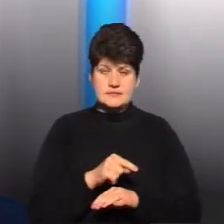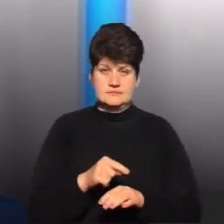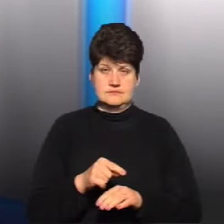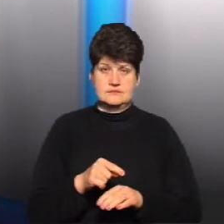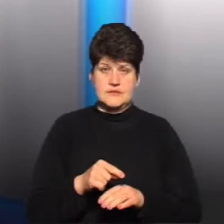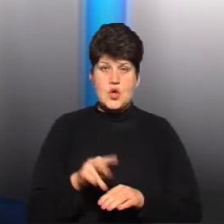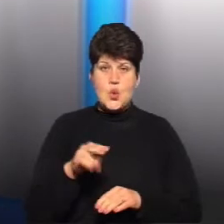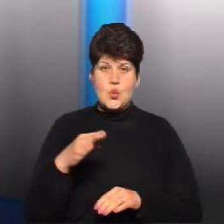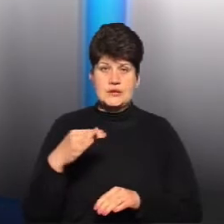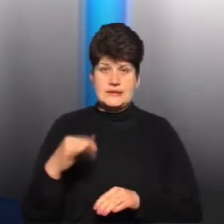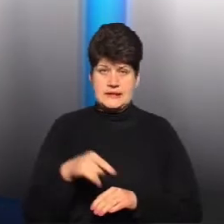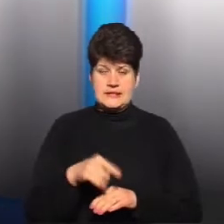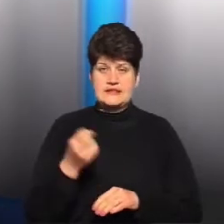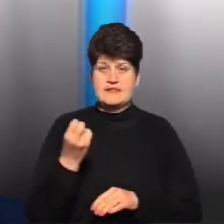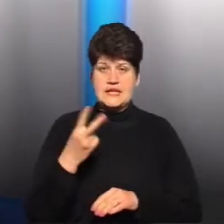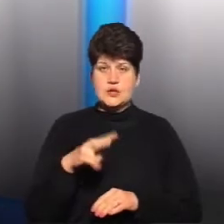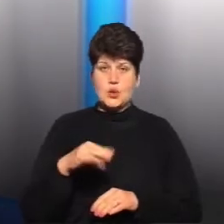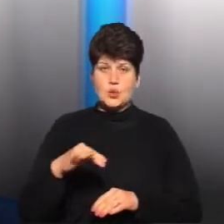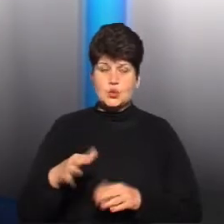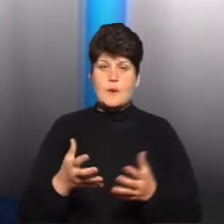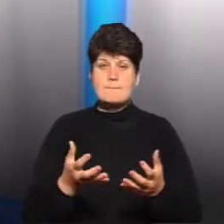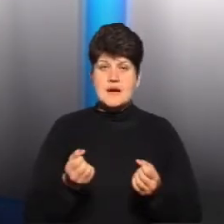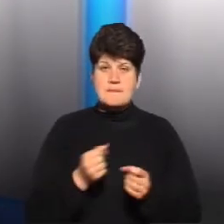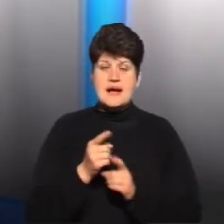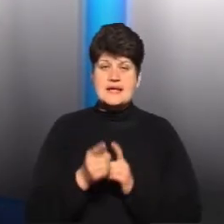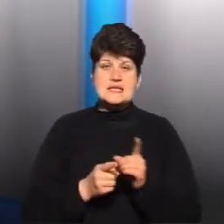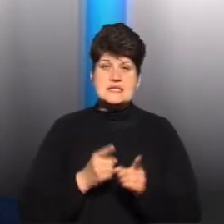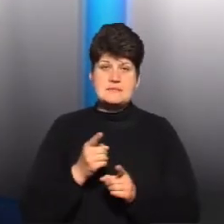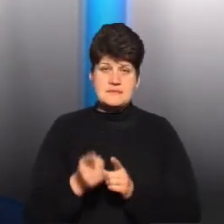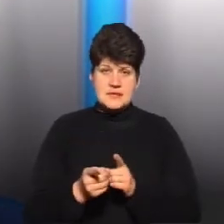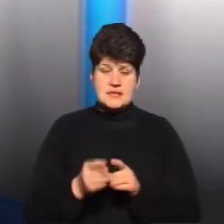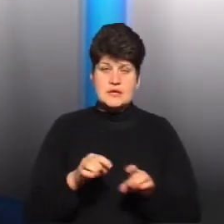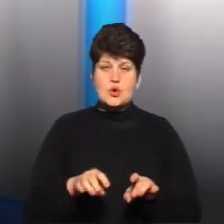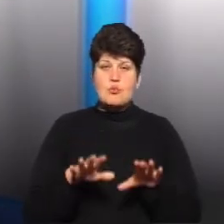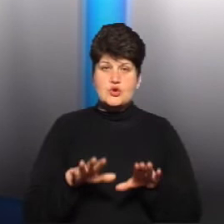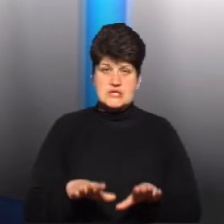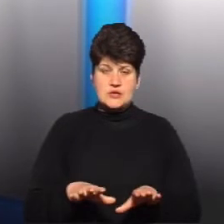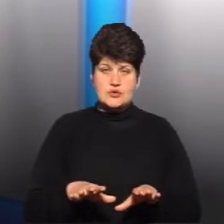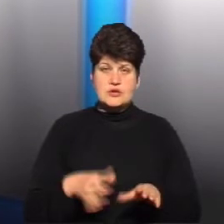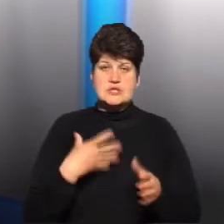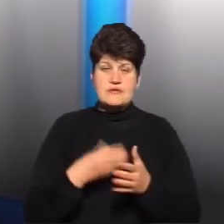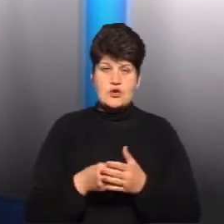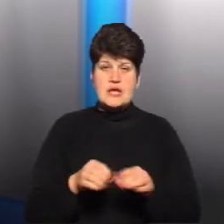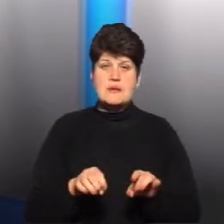лютому, 12 лютого, приймає зміни до своєї постанови. Це